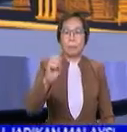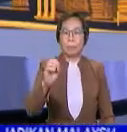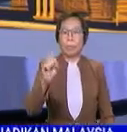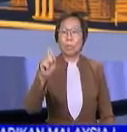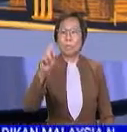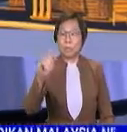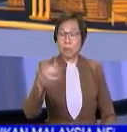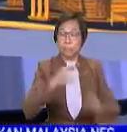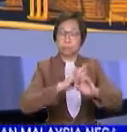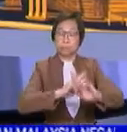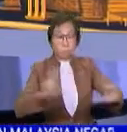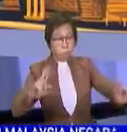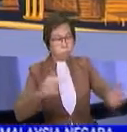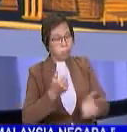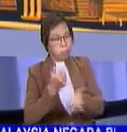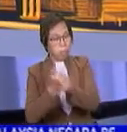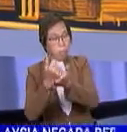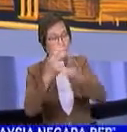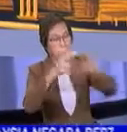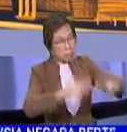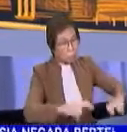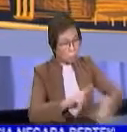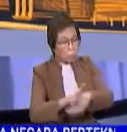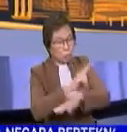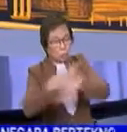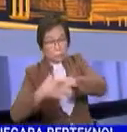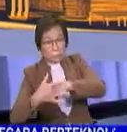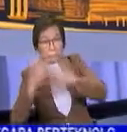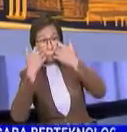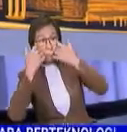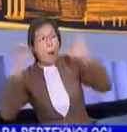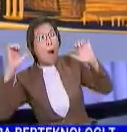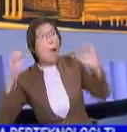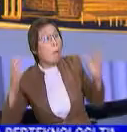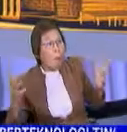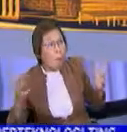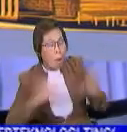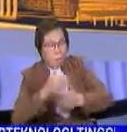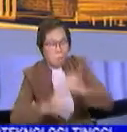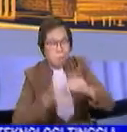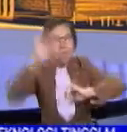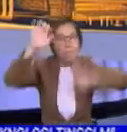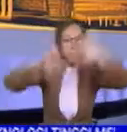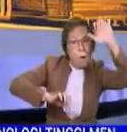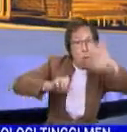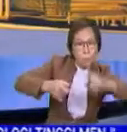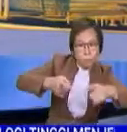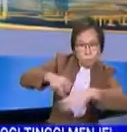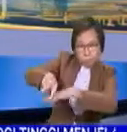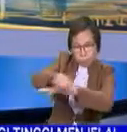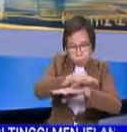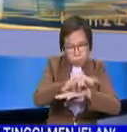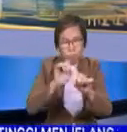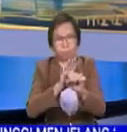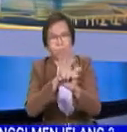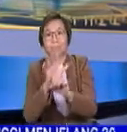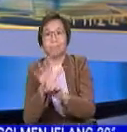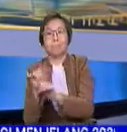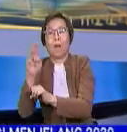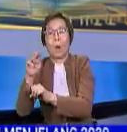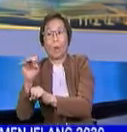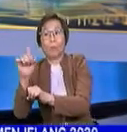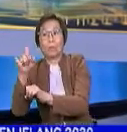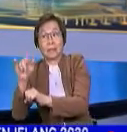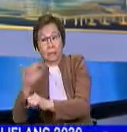Inovasi bersedia membantu menjalankan kajian menggunakan teknologi terkini dalam proses penilaian dan pengawasan COVID-19.